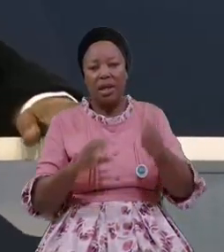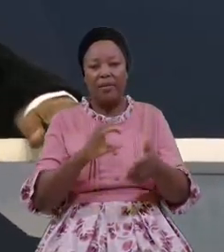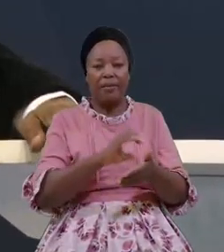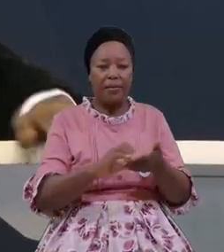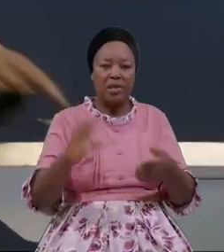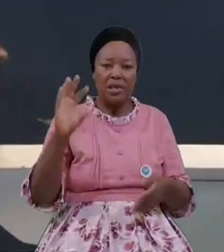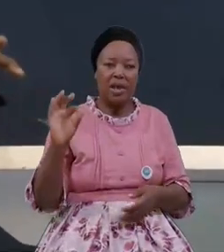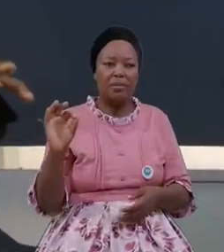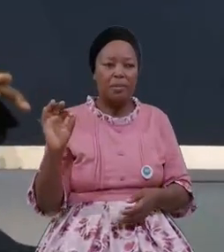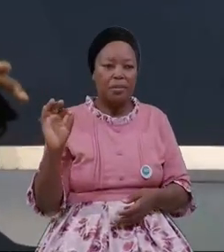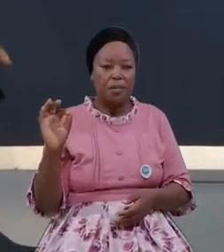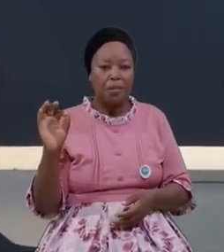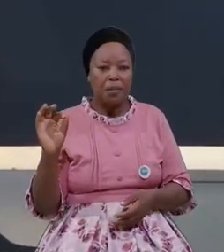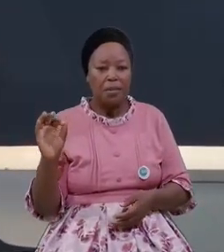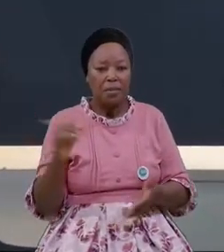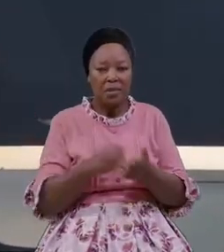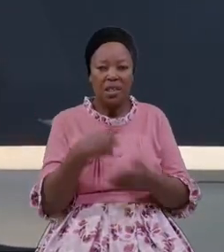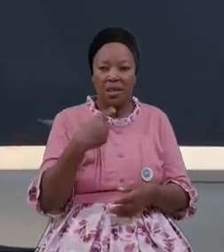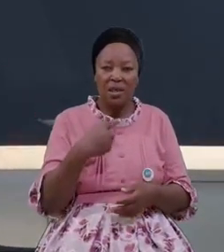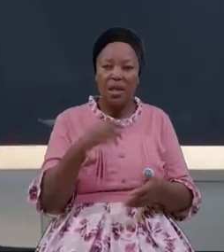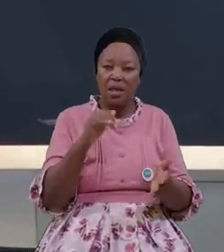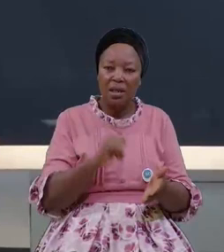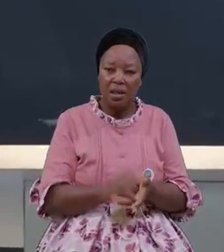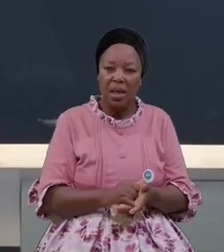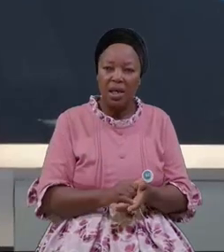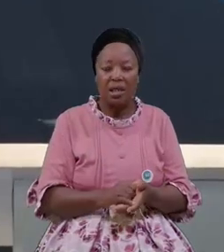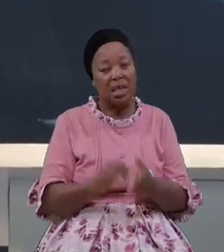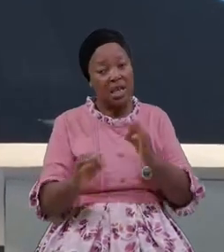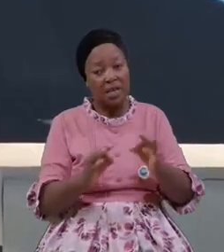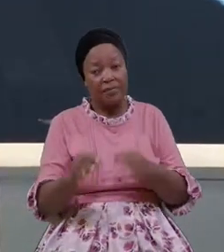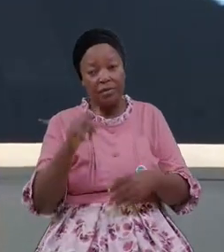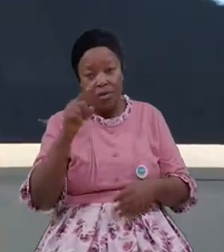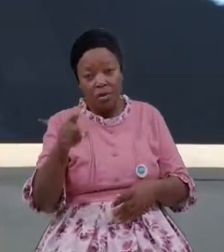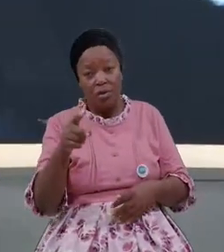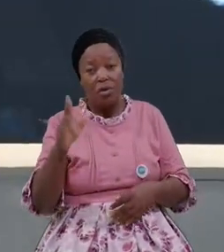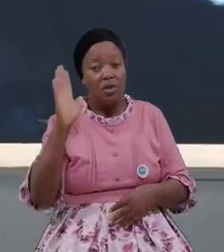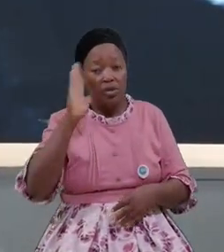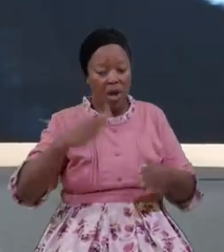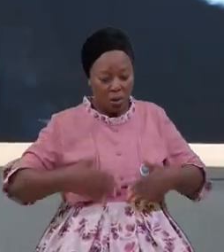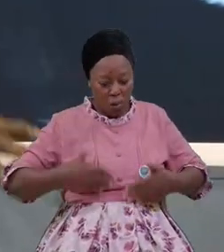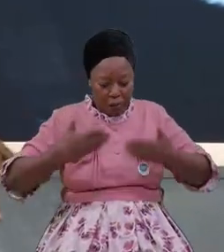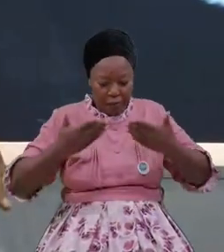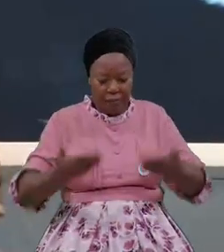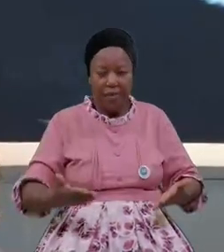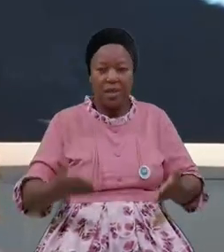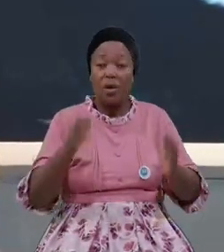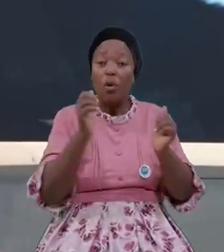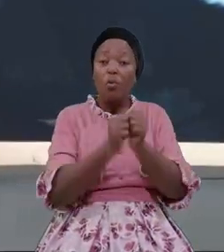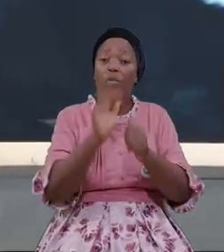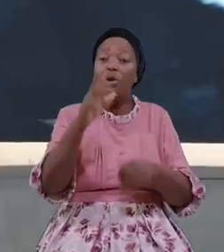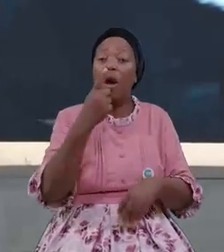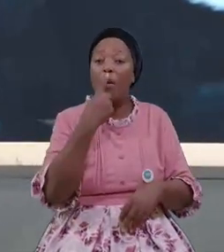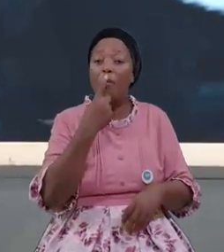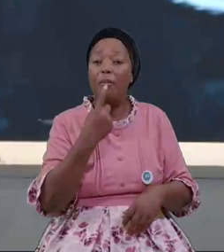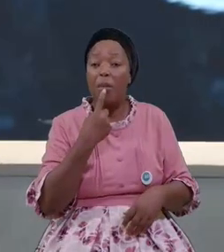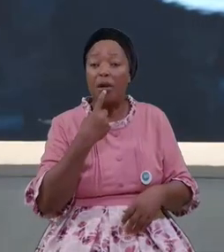romain 10 verset 9 qui dit si tu confesses de ta bouche